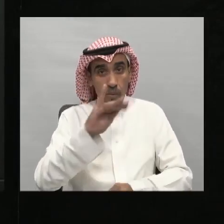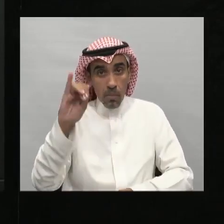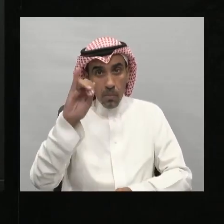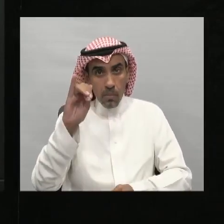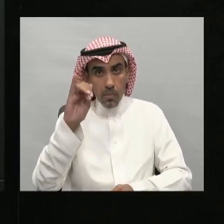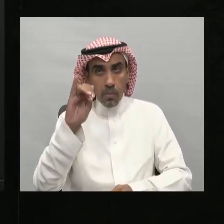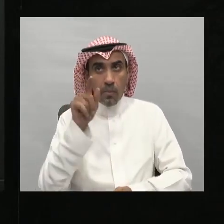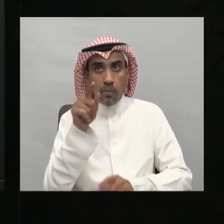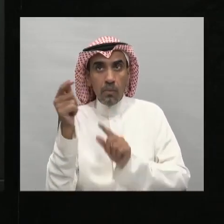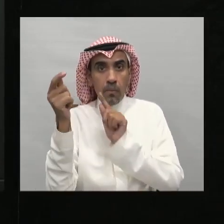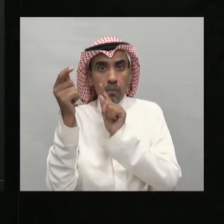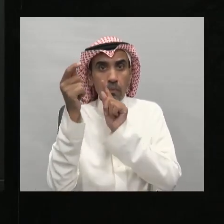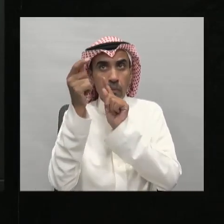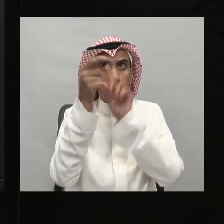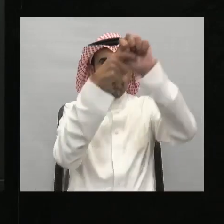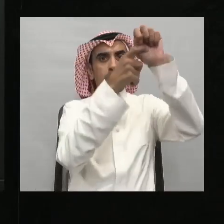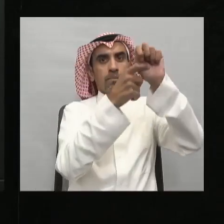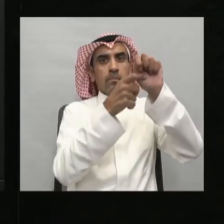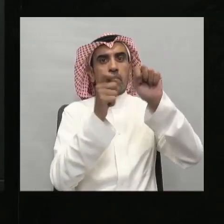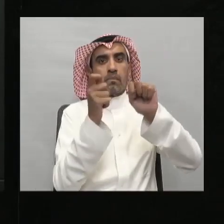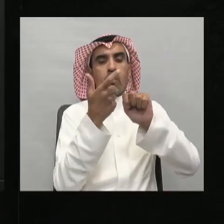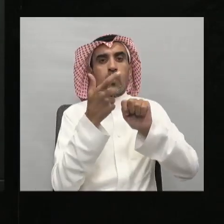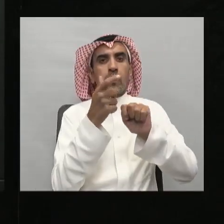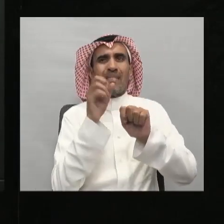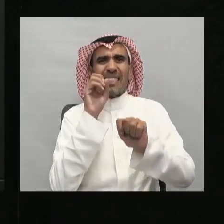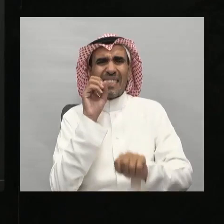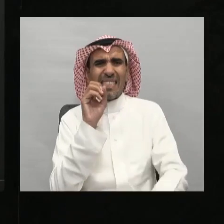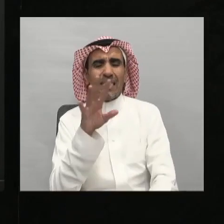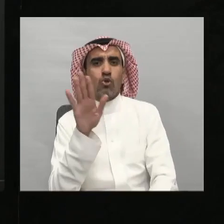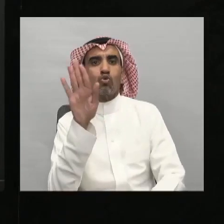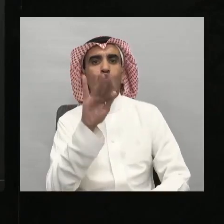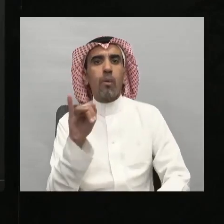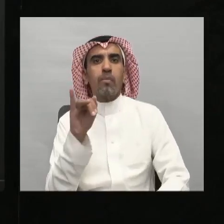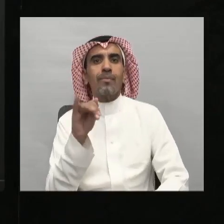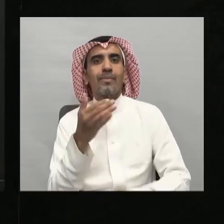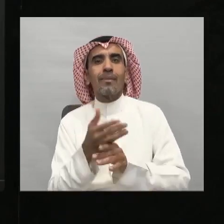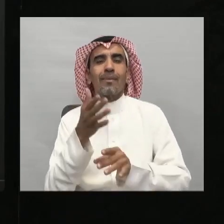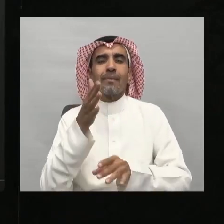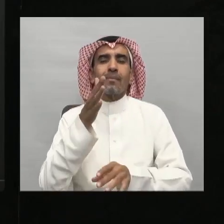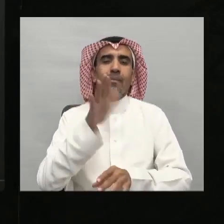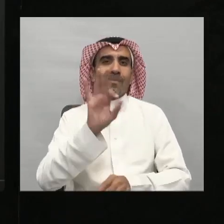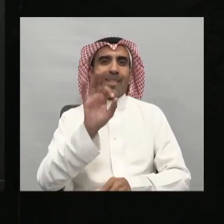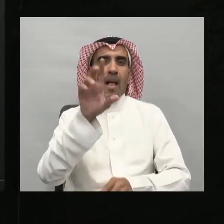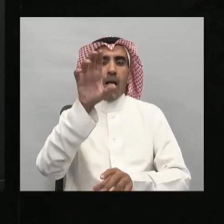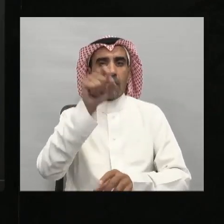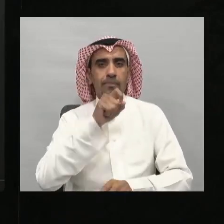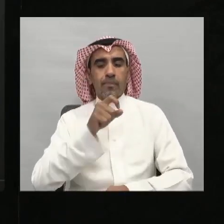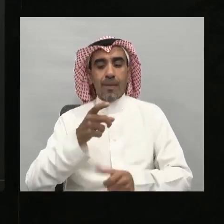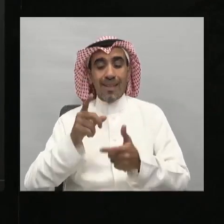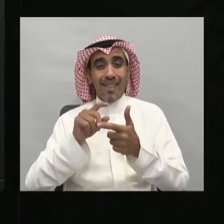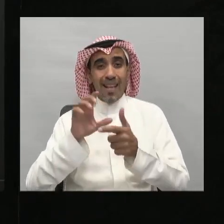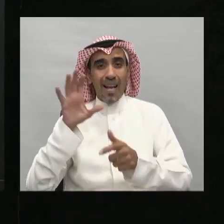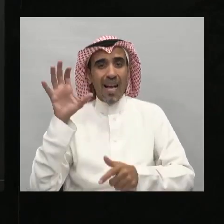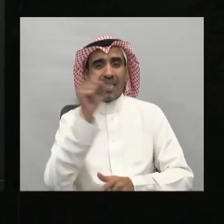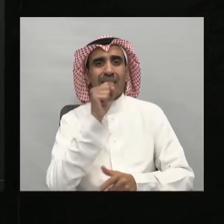رصد الفريسة وغرس هذا السم داخل ماذا؟ الفريسة لكي يسهل التحكم بها والإمساك بها. الخططيف هي